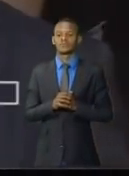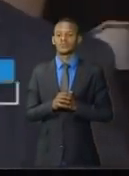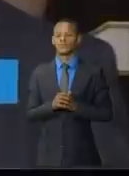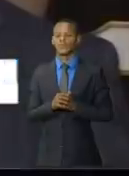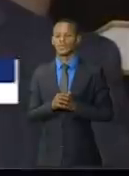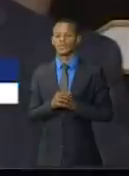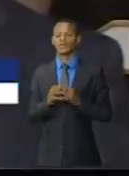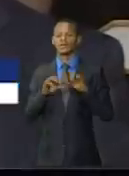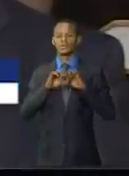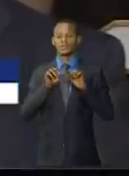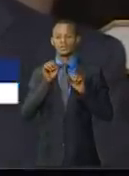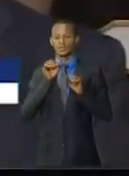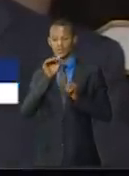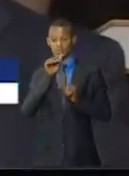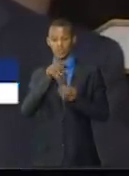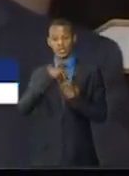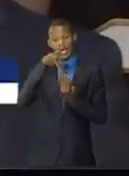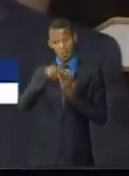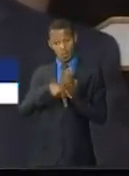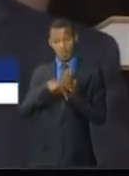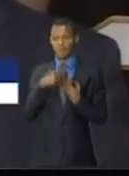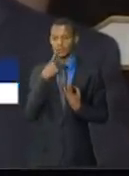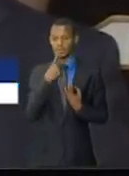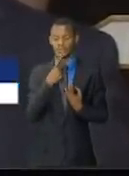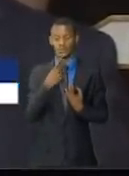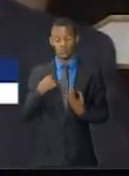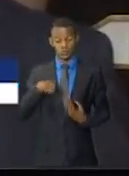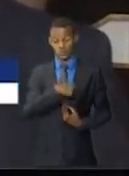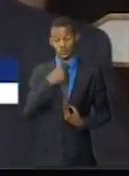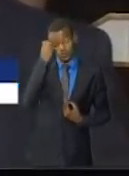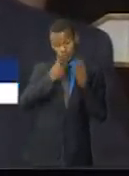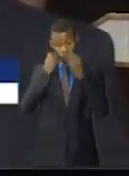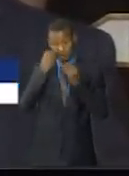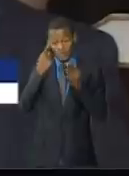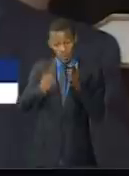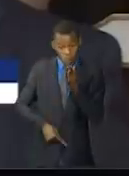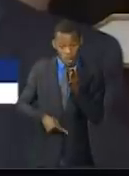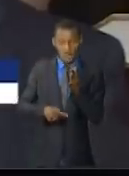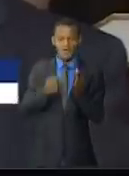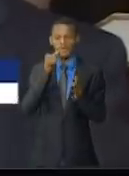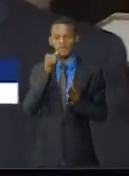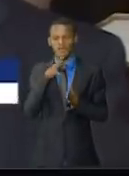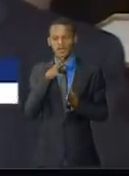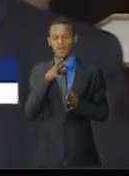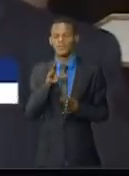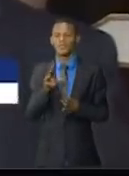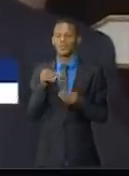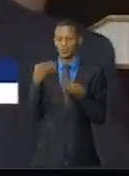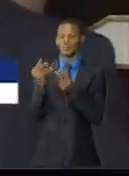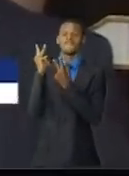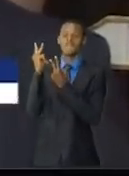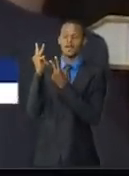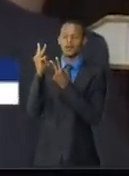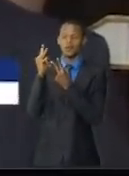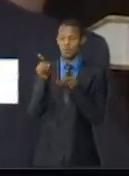aussi soit prise en compte, que les entreprises aient des politiques d'emploi qui ne mettent pas à côté la femme. Voilà